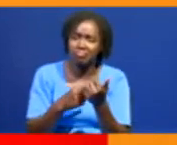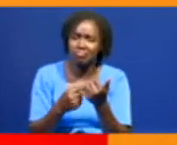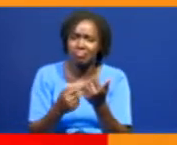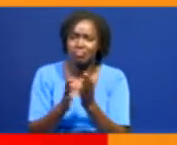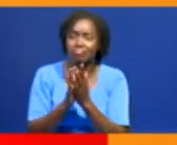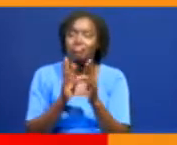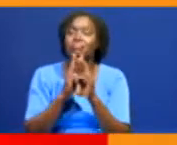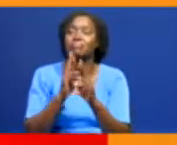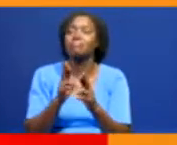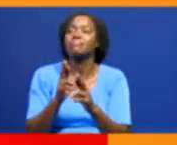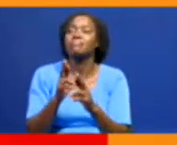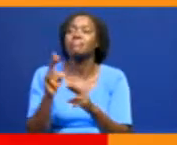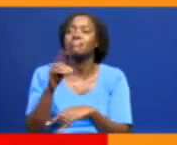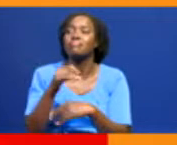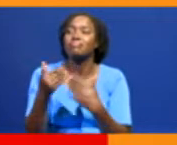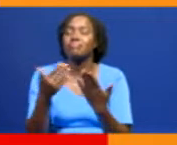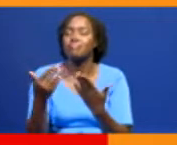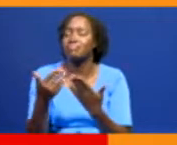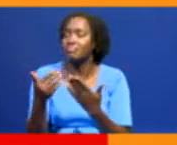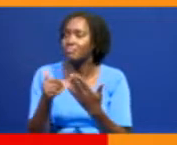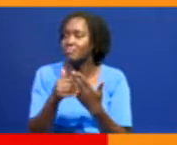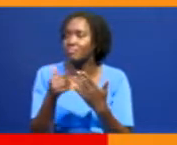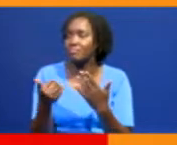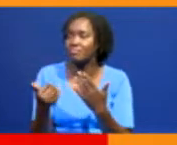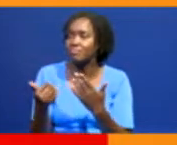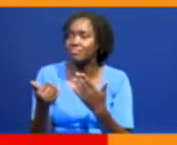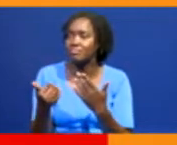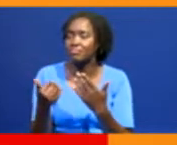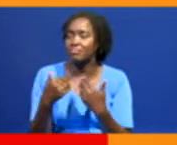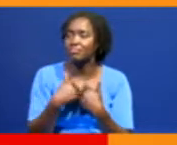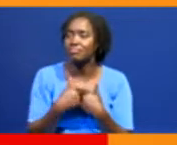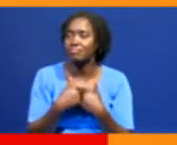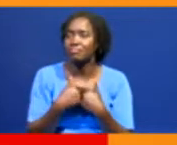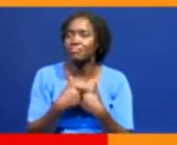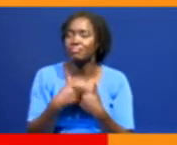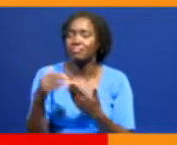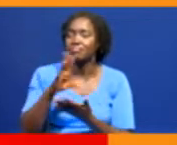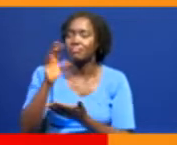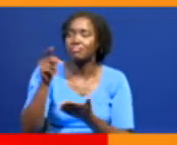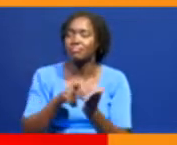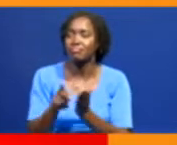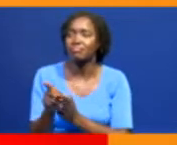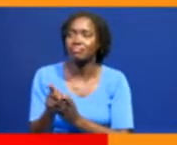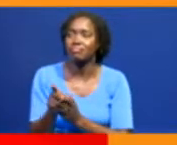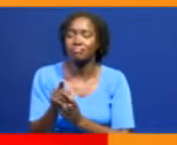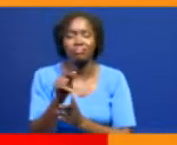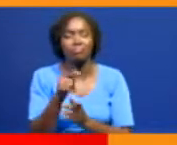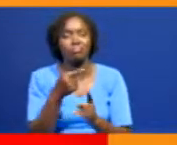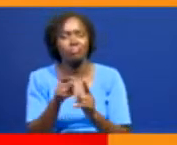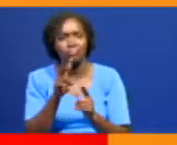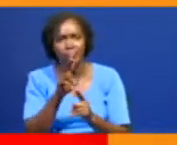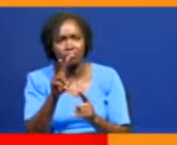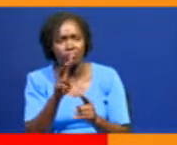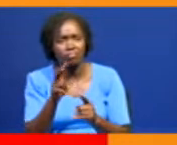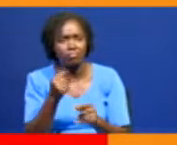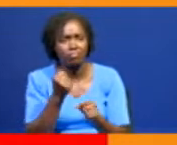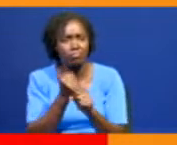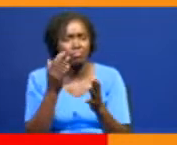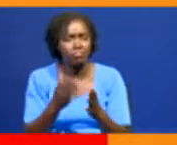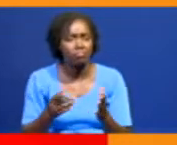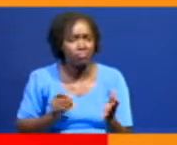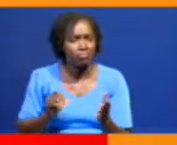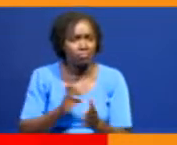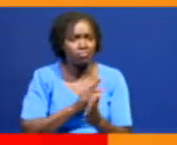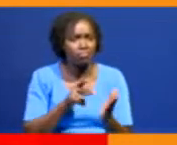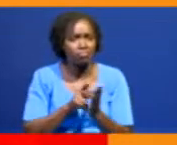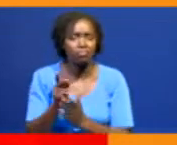ripoti hizi tunazipata kila siku, utapata kuna mwingine anasema kwamba bajeti yake ya kulipa mishahara ni hii, lakini akienda kuangalia wafanyikazi ambao wanalipwa mishahara